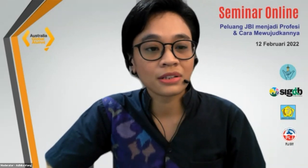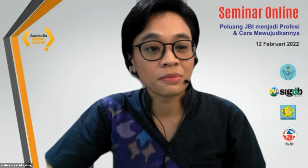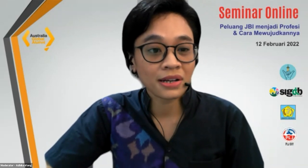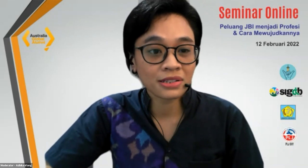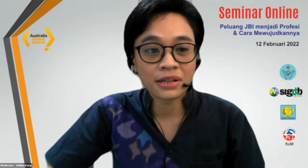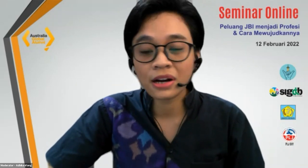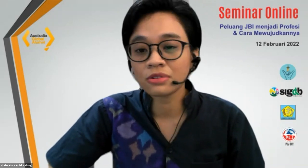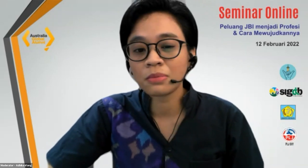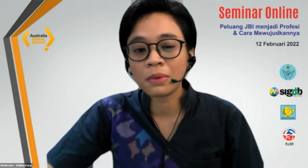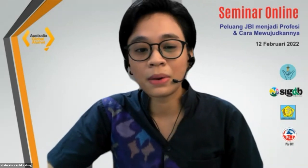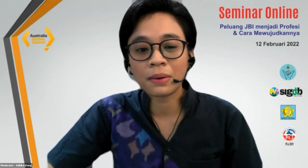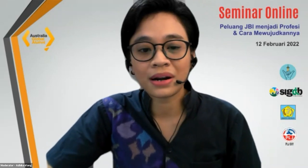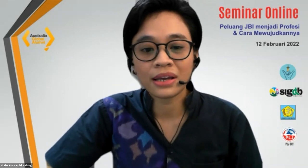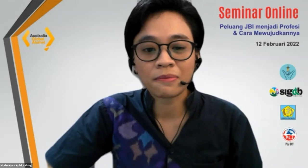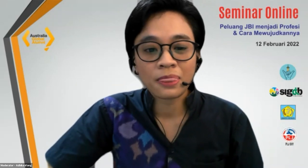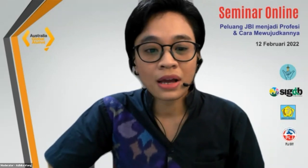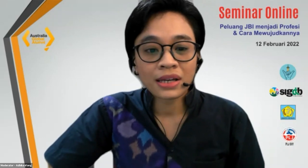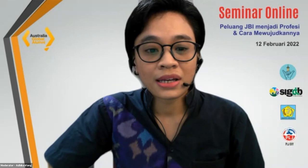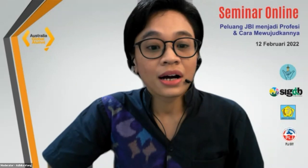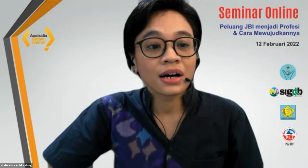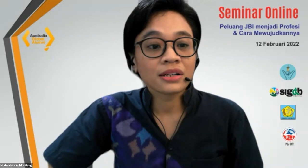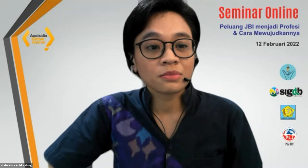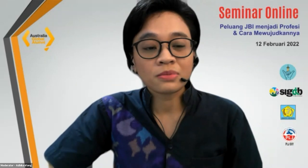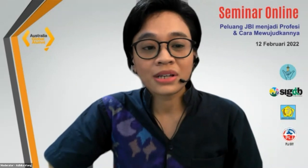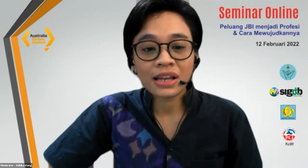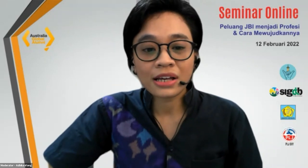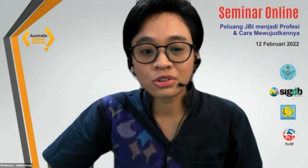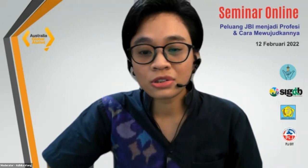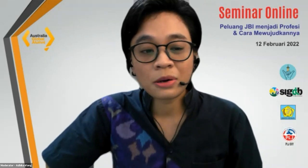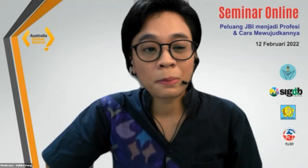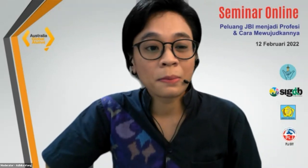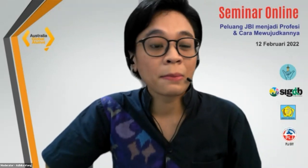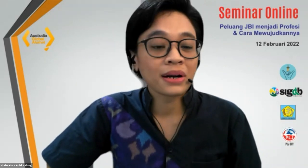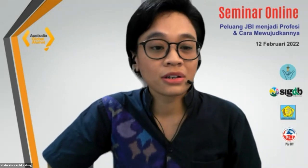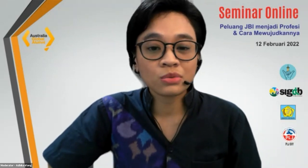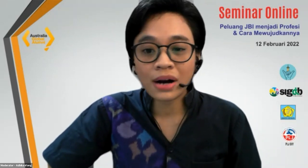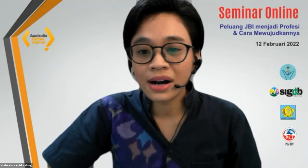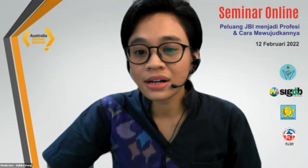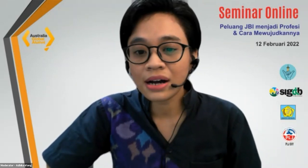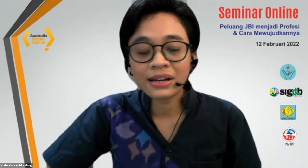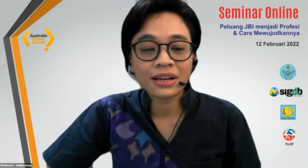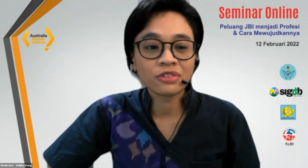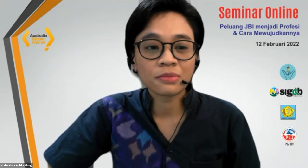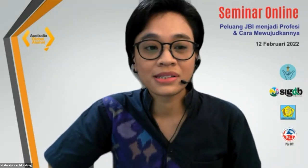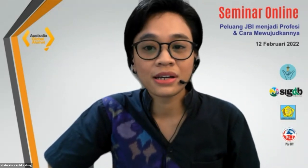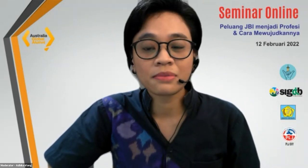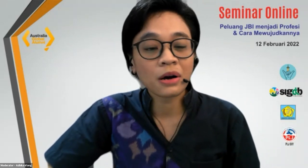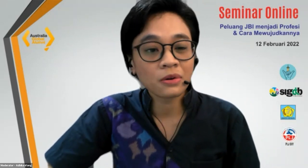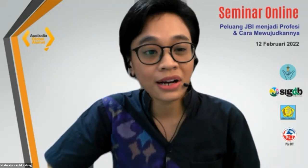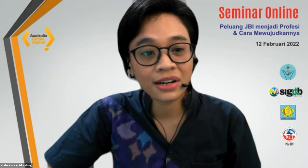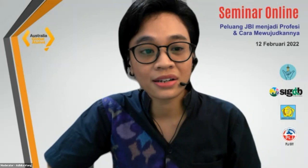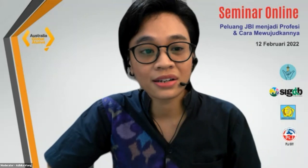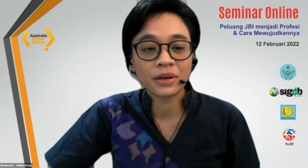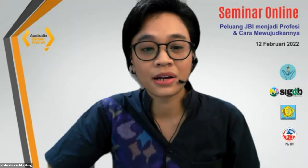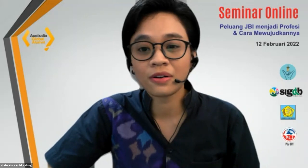Terima kasih banyak untuk pemaparannya ya Sebelum saya lanjut ke pemapar kedua ada informasi yang